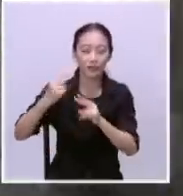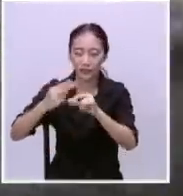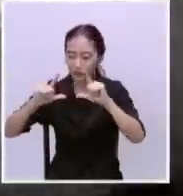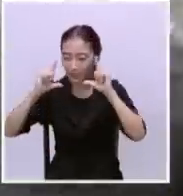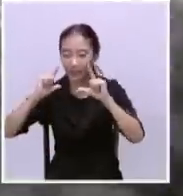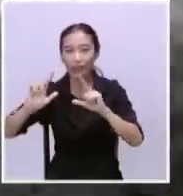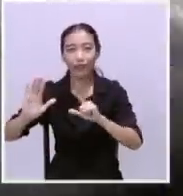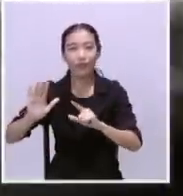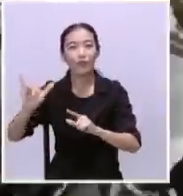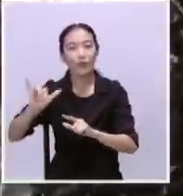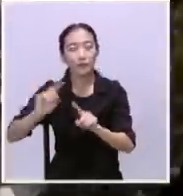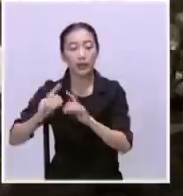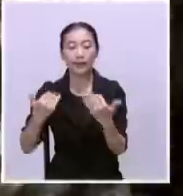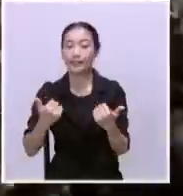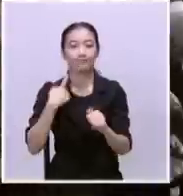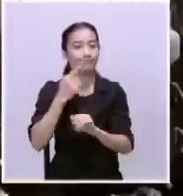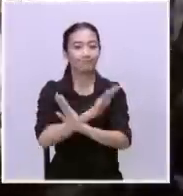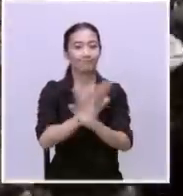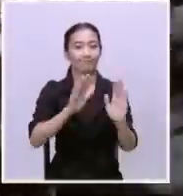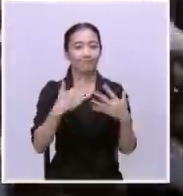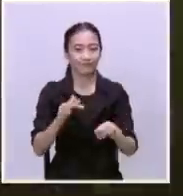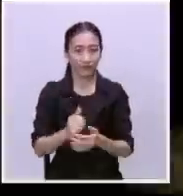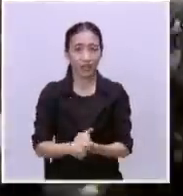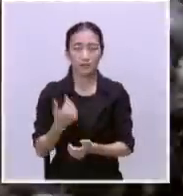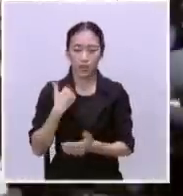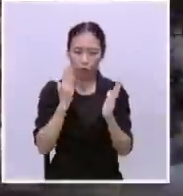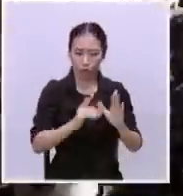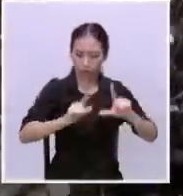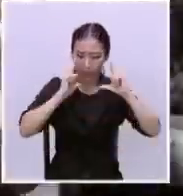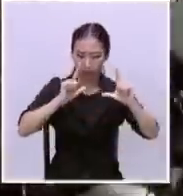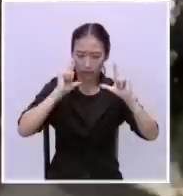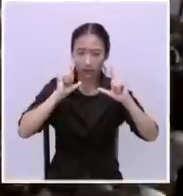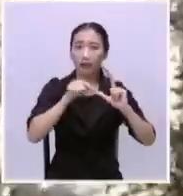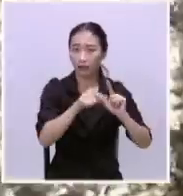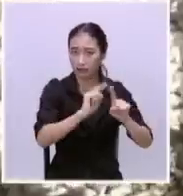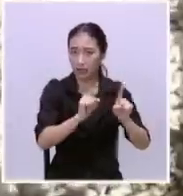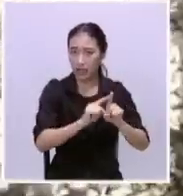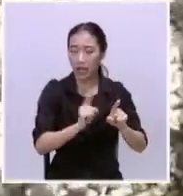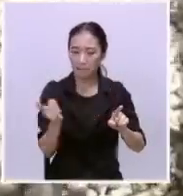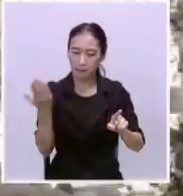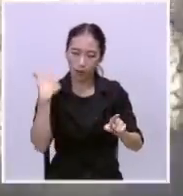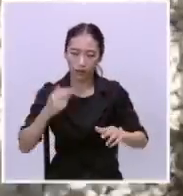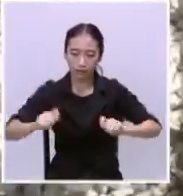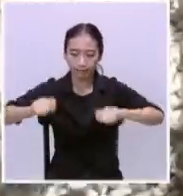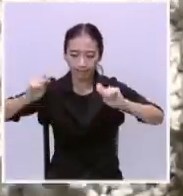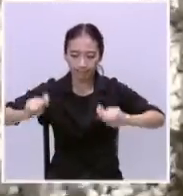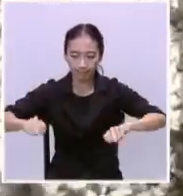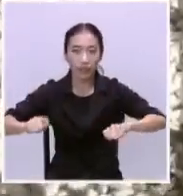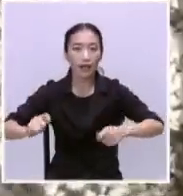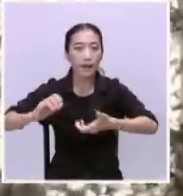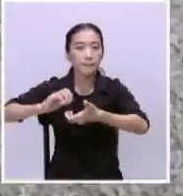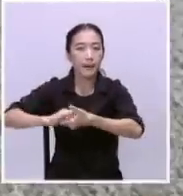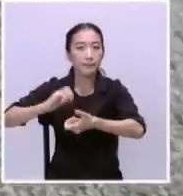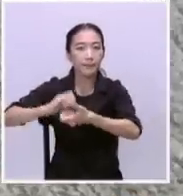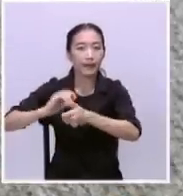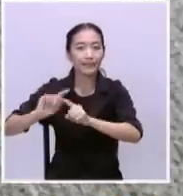านด้วยนะคะว่าดารานักร้องเซเลบริตี้ชาวจีนหลายสิบคนเดินหน้าฉีกสัญญากับหลายแบรนด์แล้วนะคะที่ออกมาแสดงความคิดเห็นต่อก